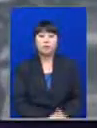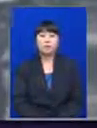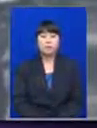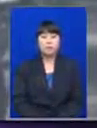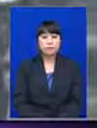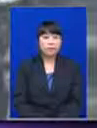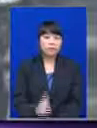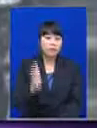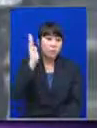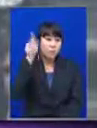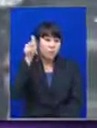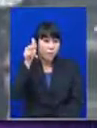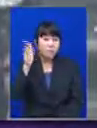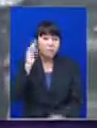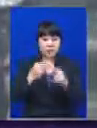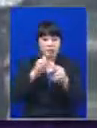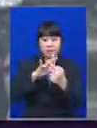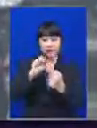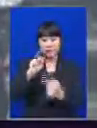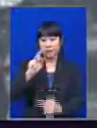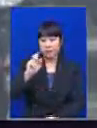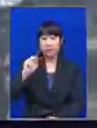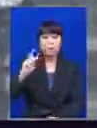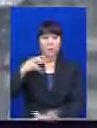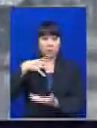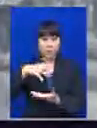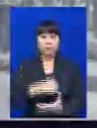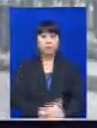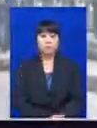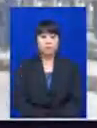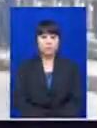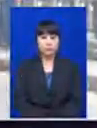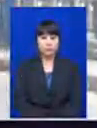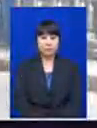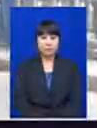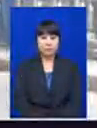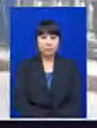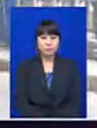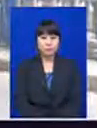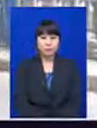ศรีเสกสมแจ้งจิตรายงาน